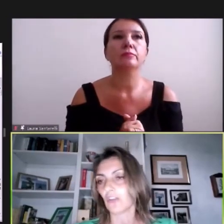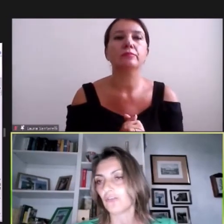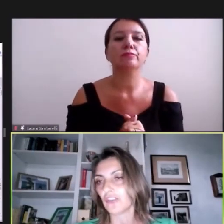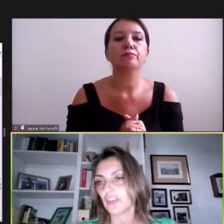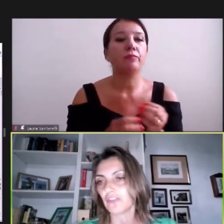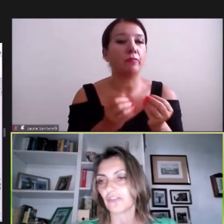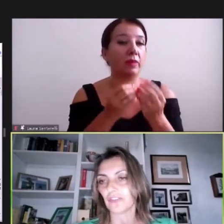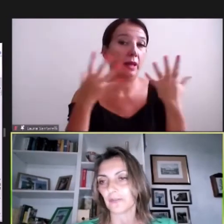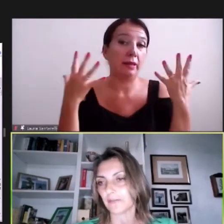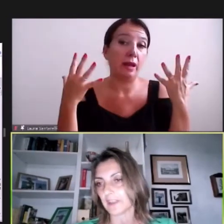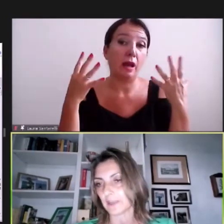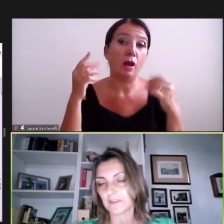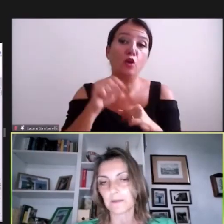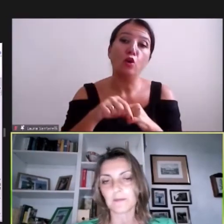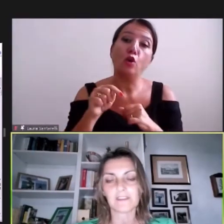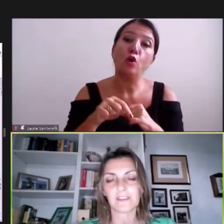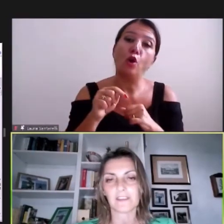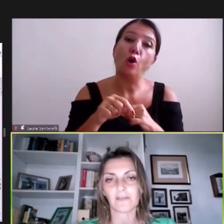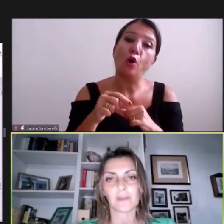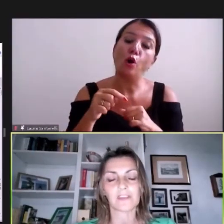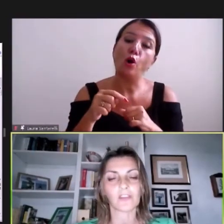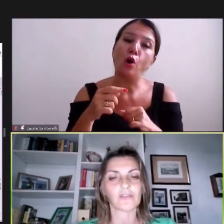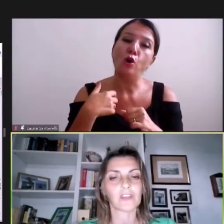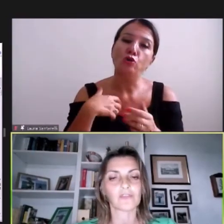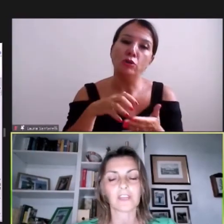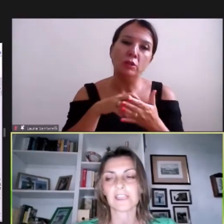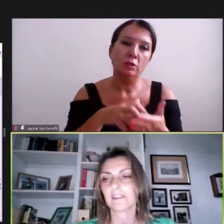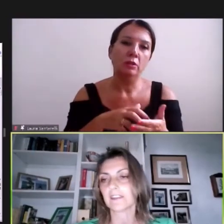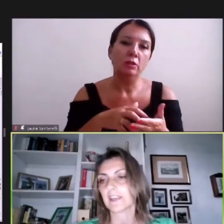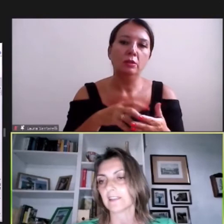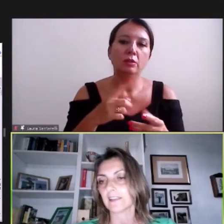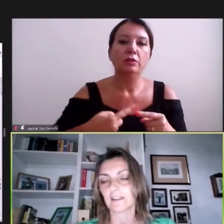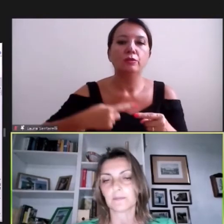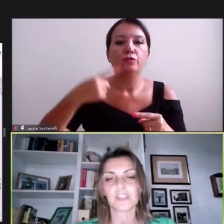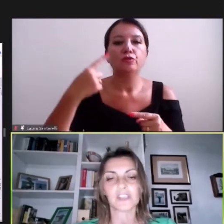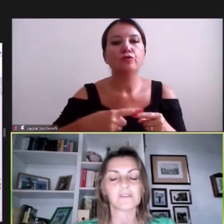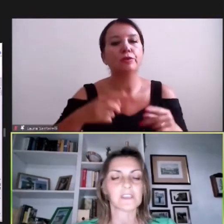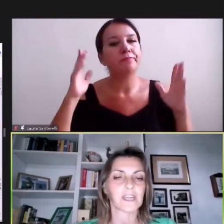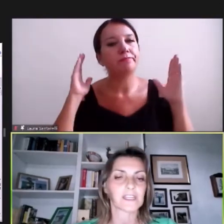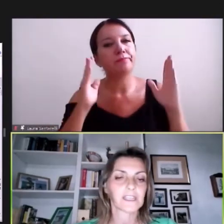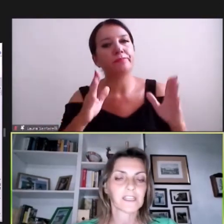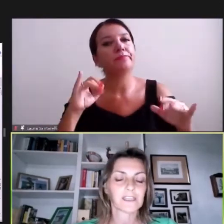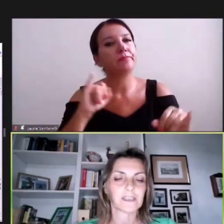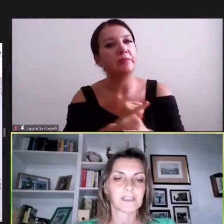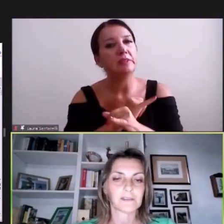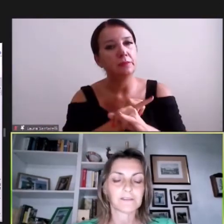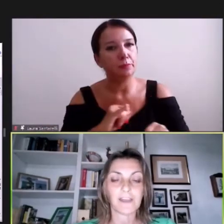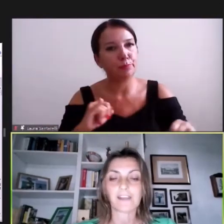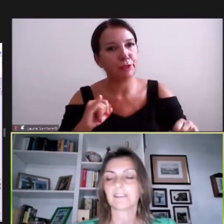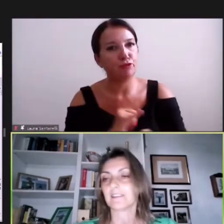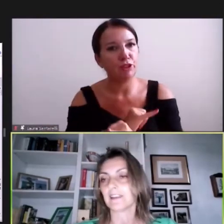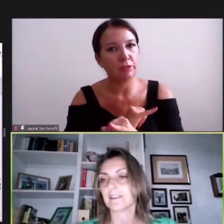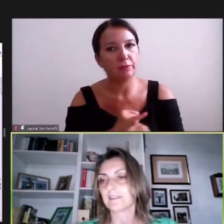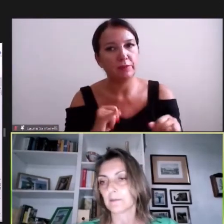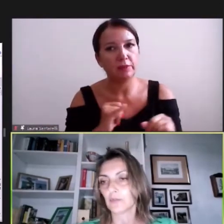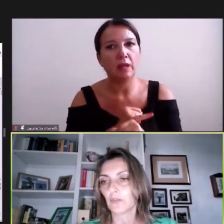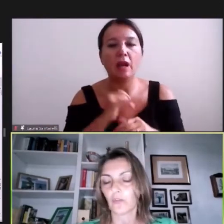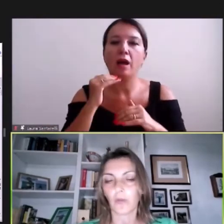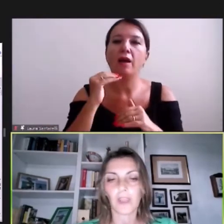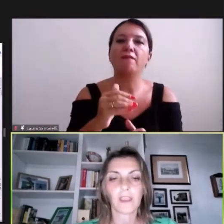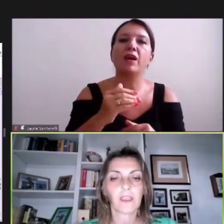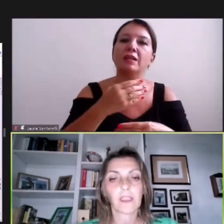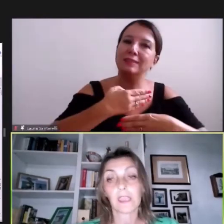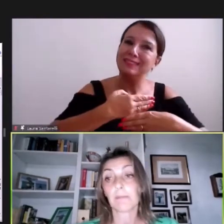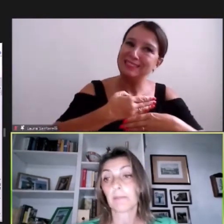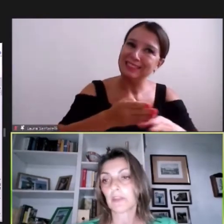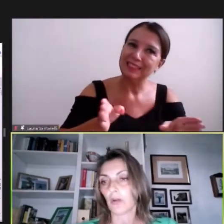ovviamente oggi, fatte queste premesse, ovviamente oggi la giornata è dedicata alla specifica fase della